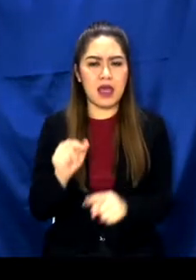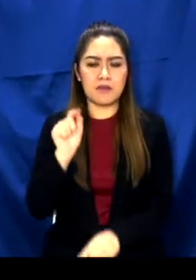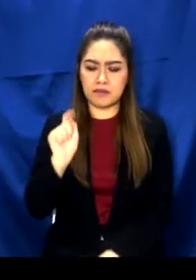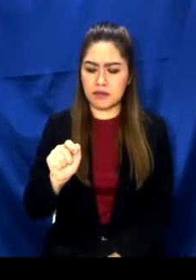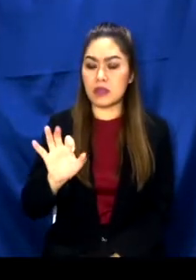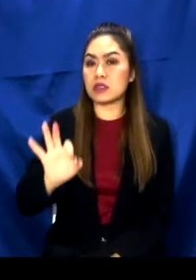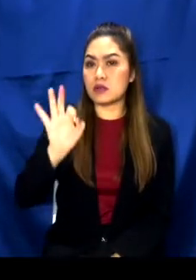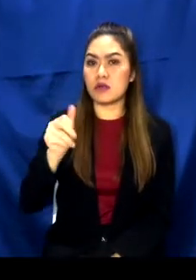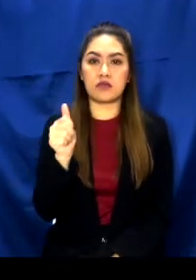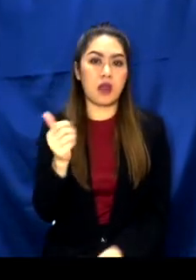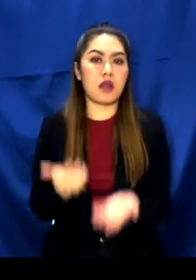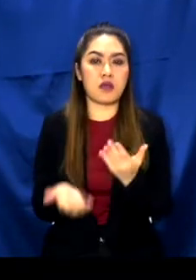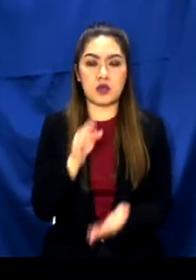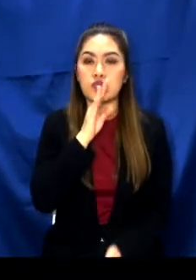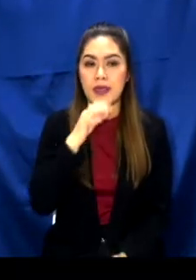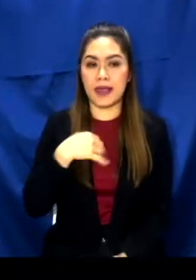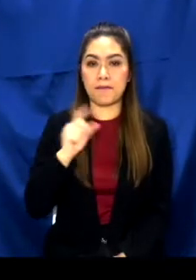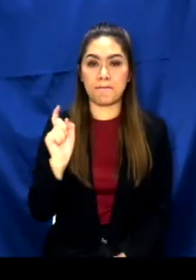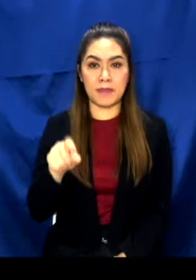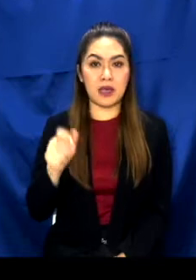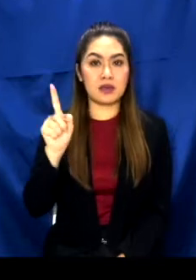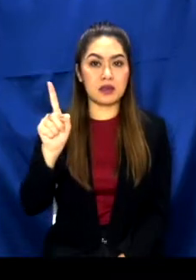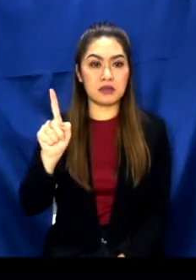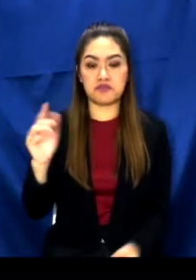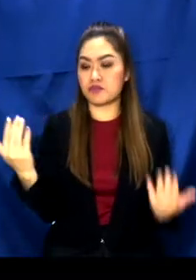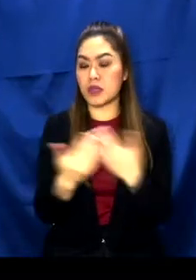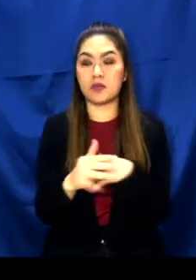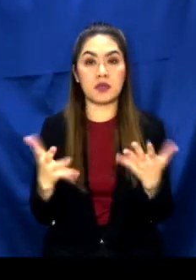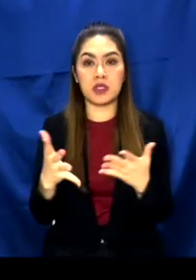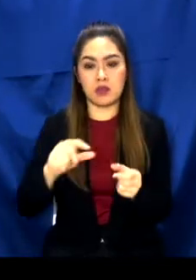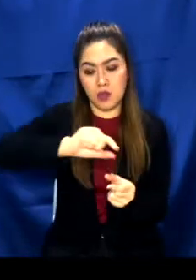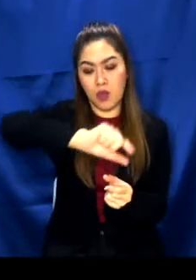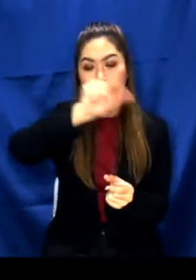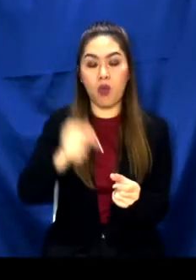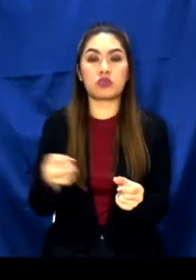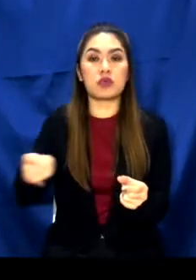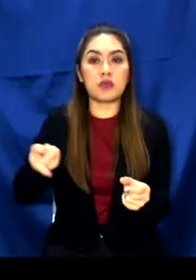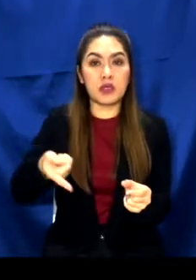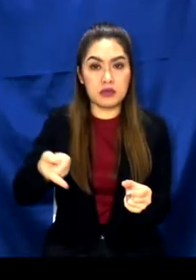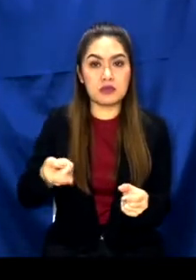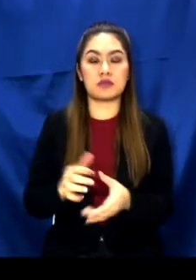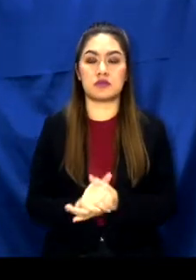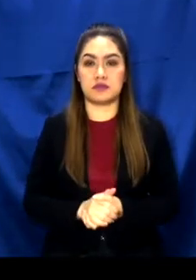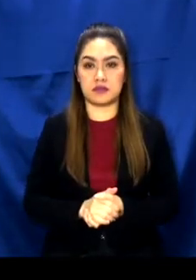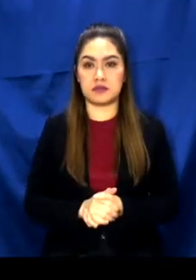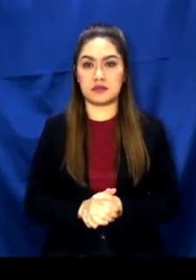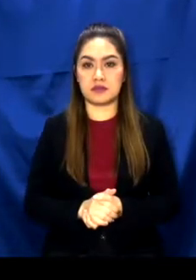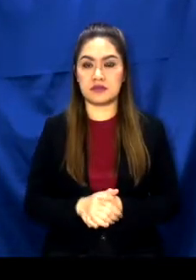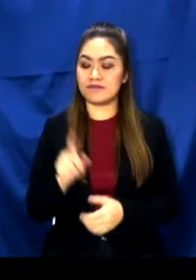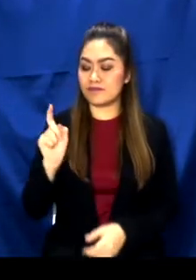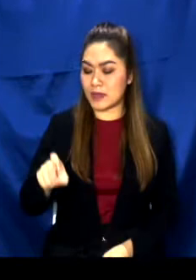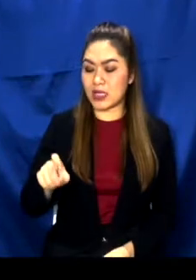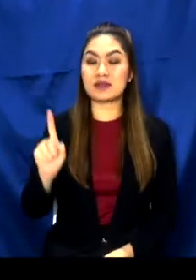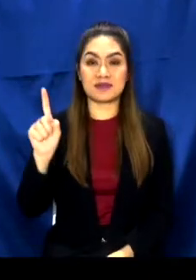ม่ว่ากันอย่างสมมติครูคลิกไปหนึ่งทีมันก็ไม่มีอะไรเปลี่ยนแปลงเพราะว่ามันเป็นเส้นโค้งอยู่แล้วแล้วเราก็คลิก1ที